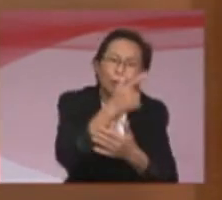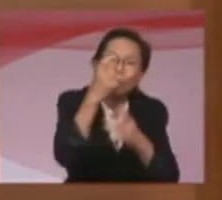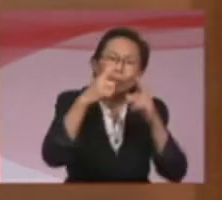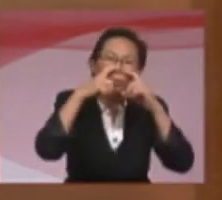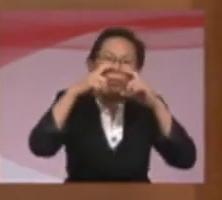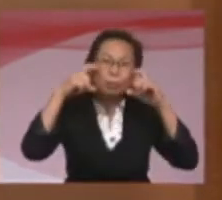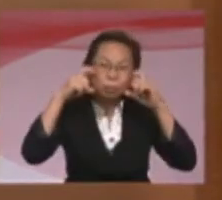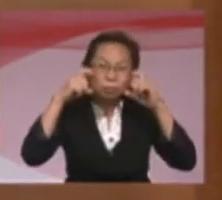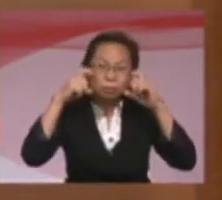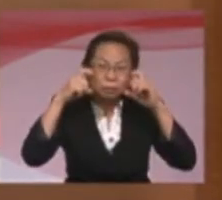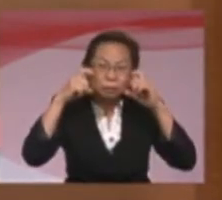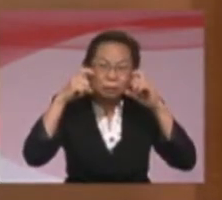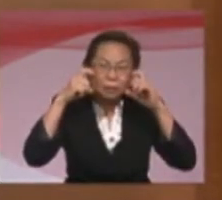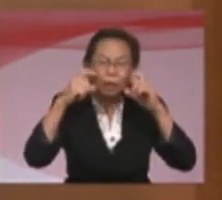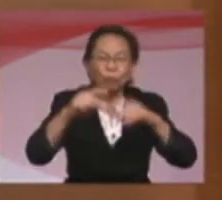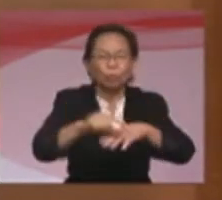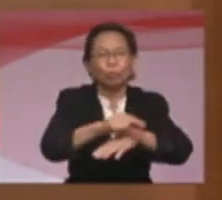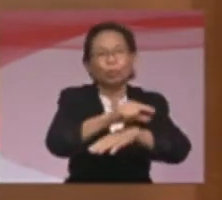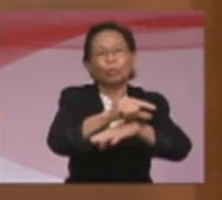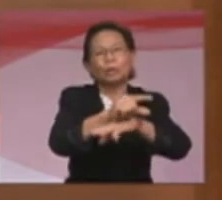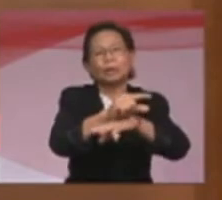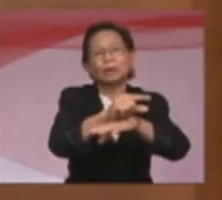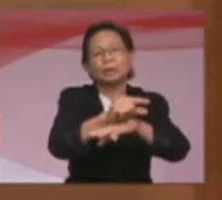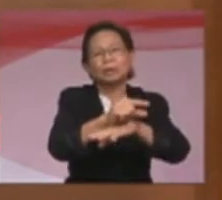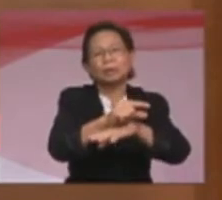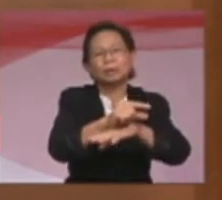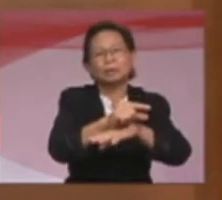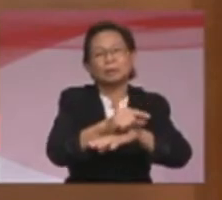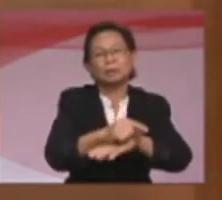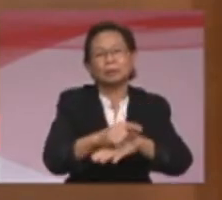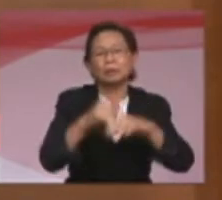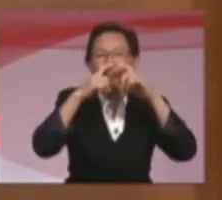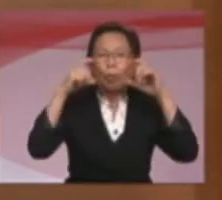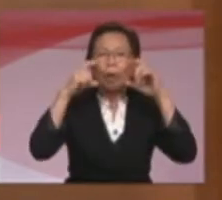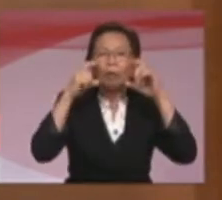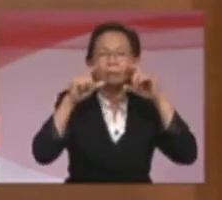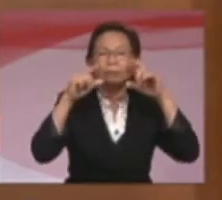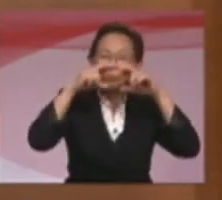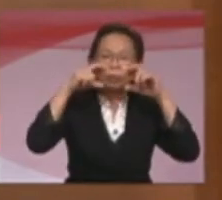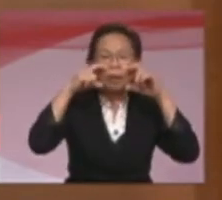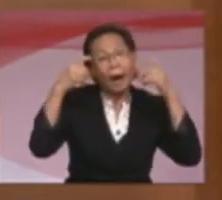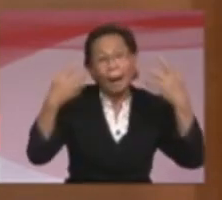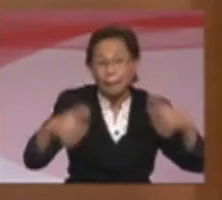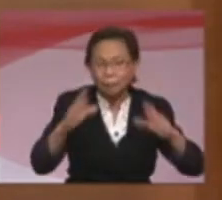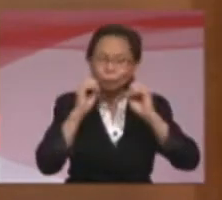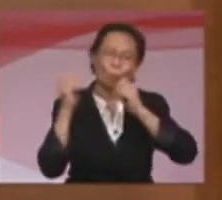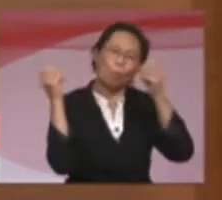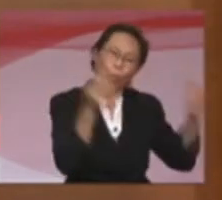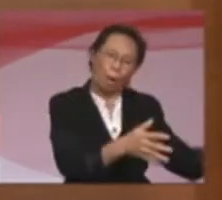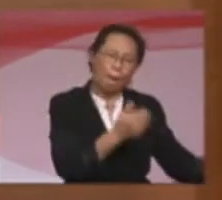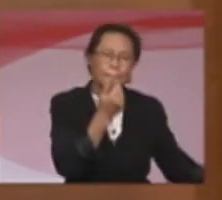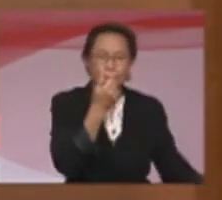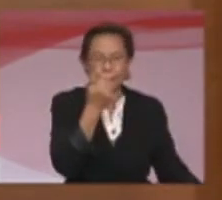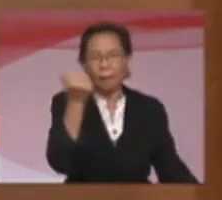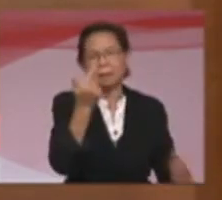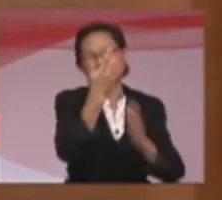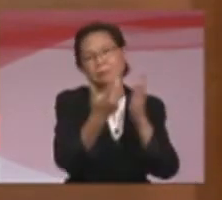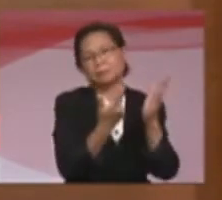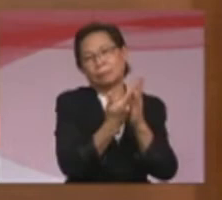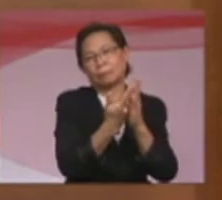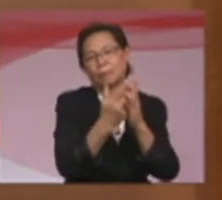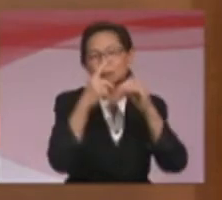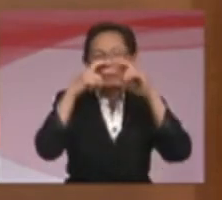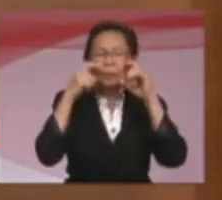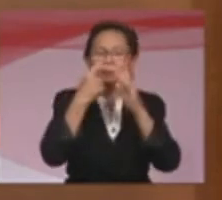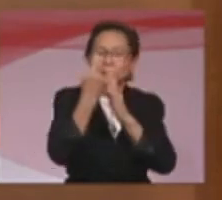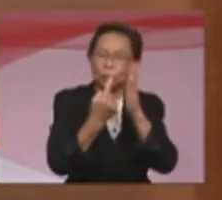muka digunakan secara pakai buang. Yang terbaik 3 jam.